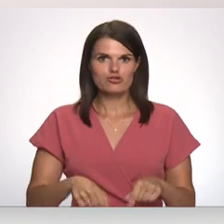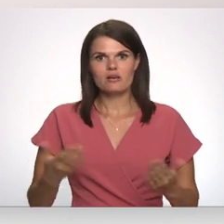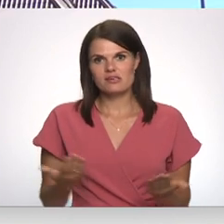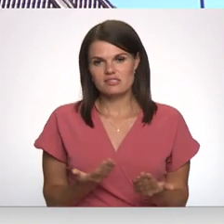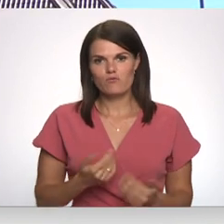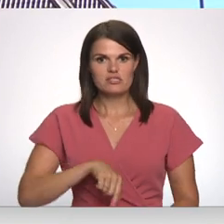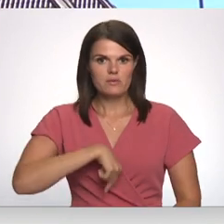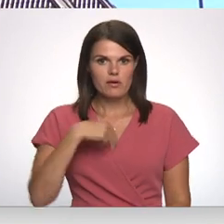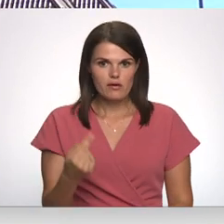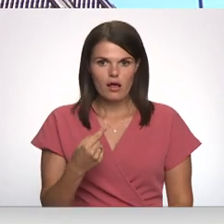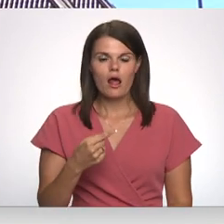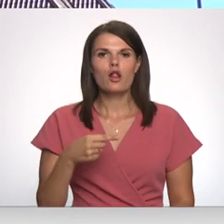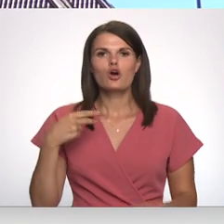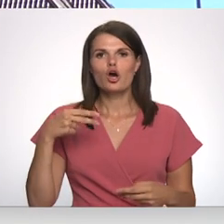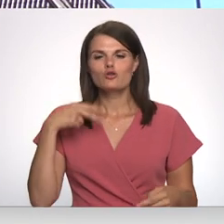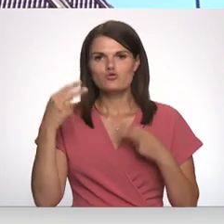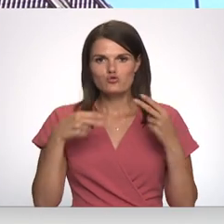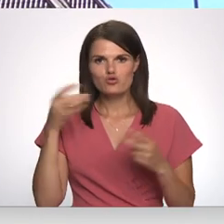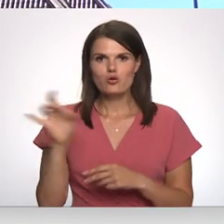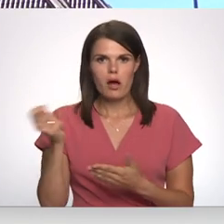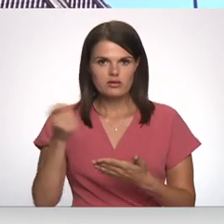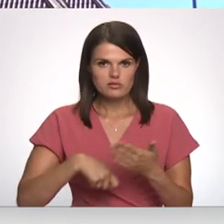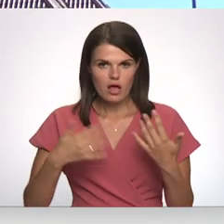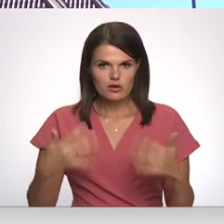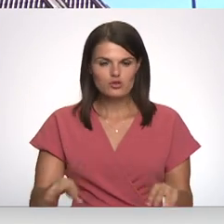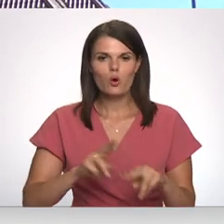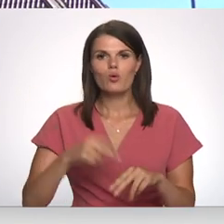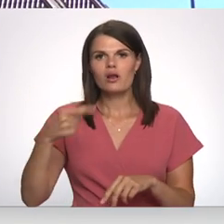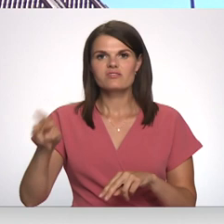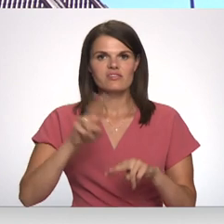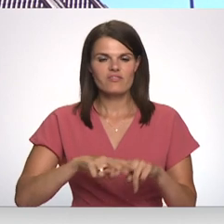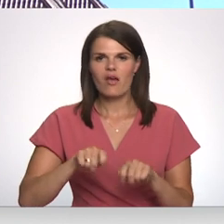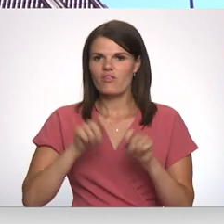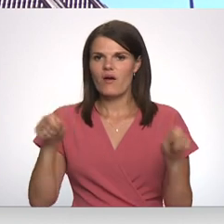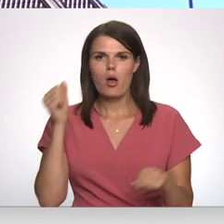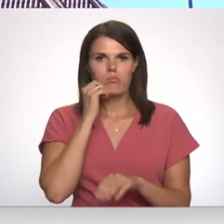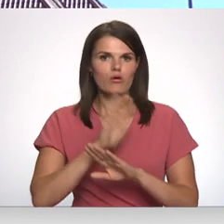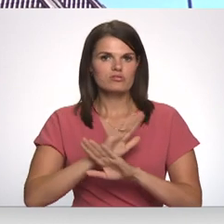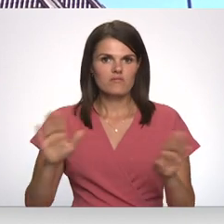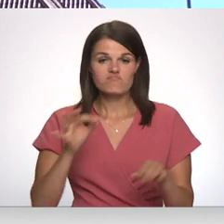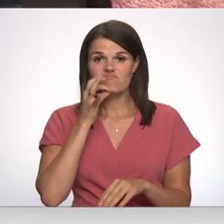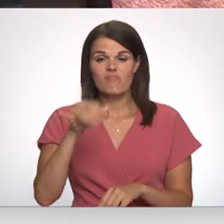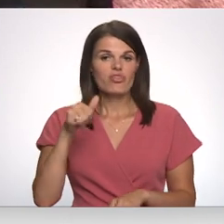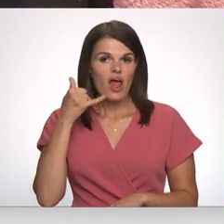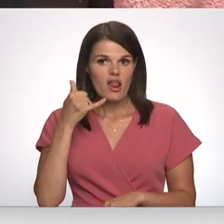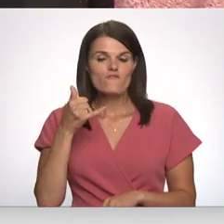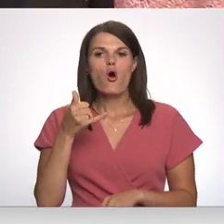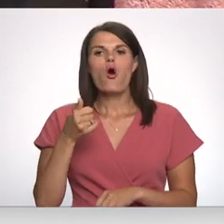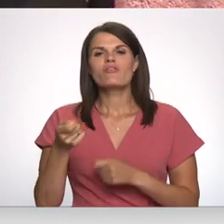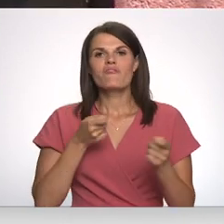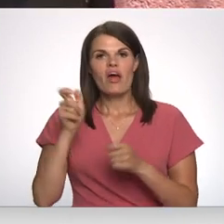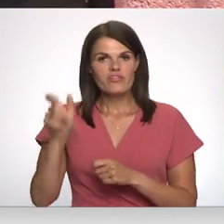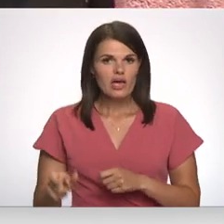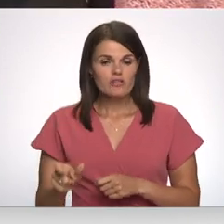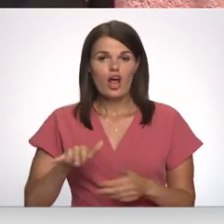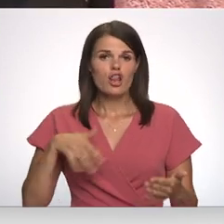laimīgi. Sushi bārs jau slēgts un citviet Bauskā durvis nevēršot, jo kā RTV telefona sarunā skaidro uzņēmumu vadītājs,